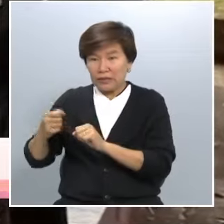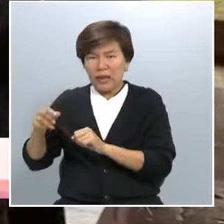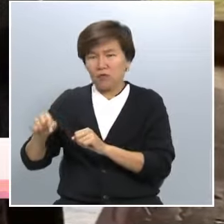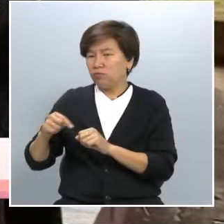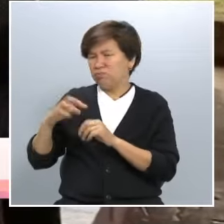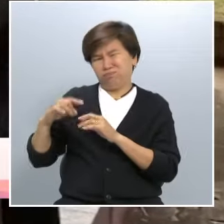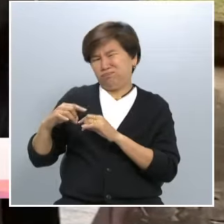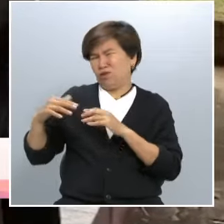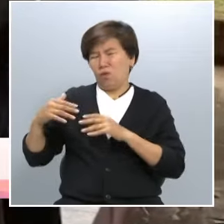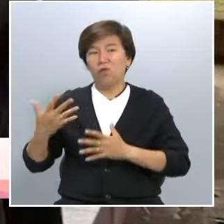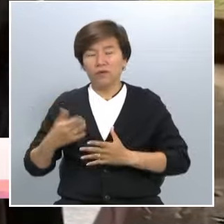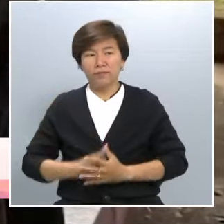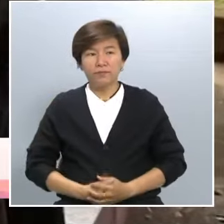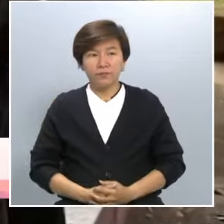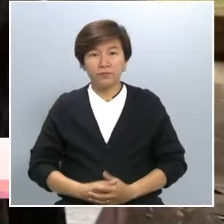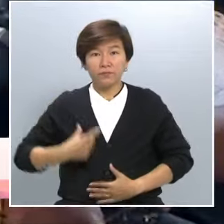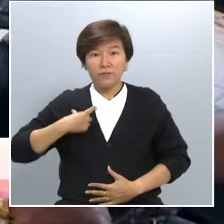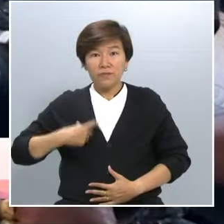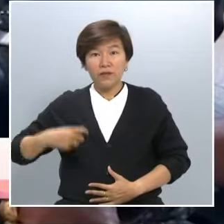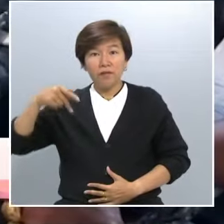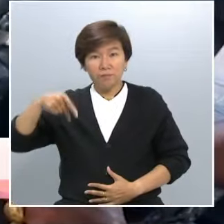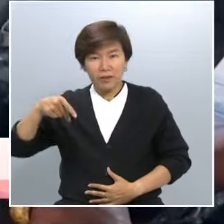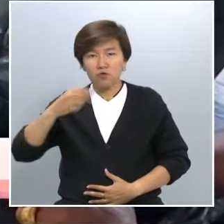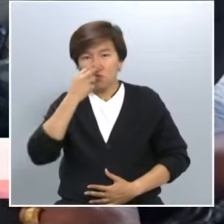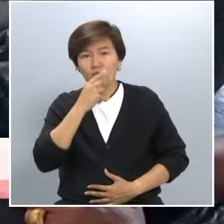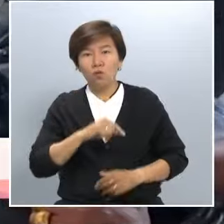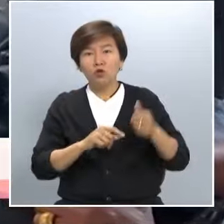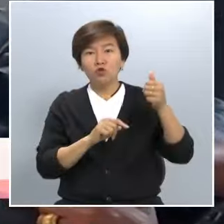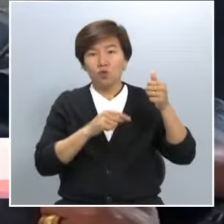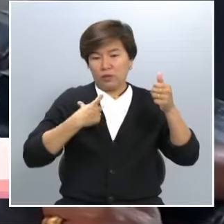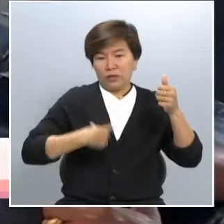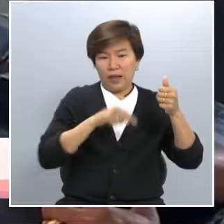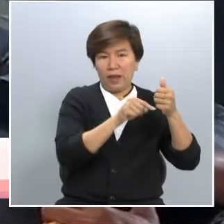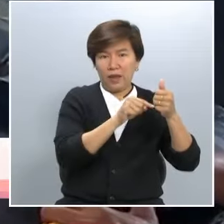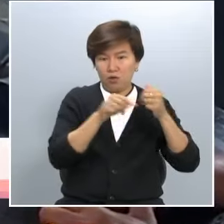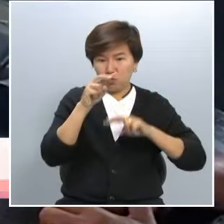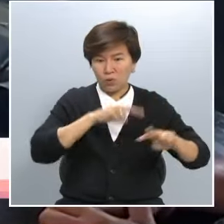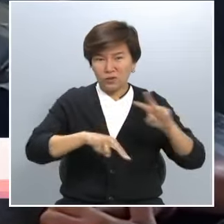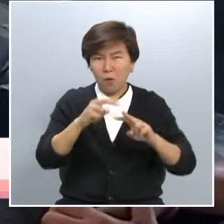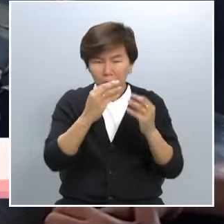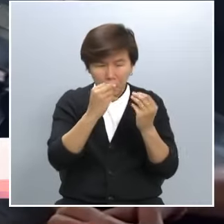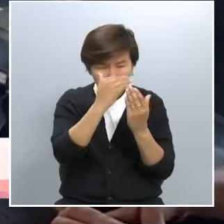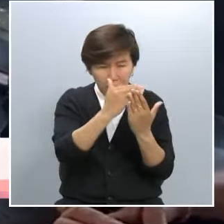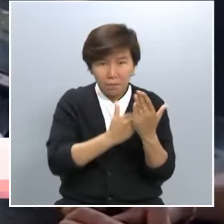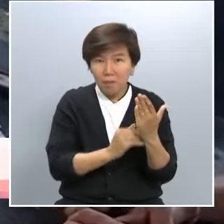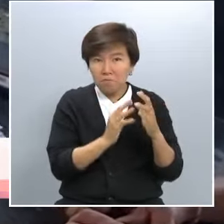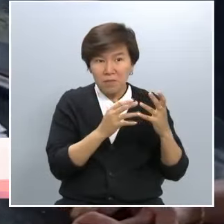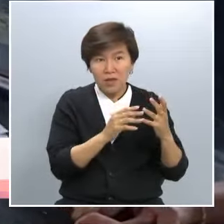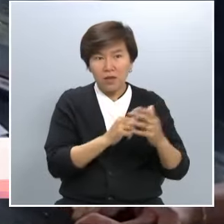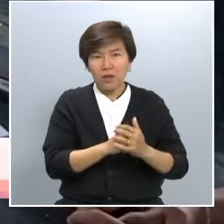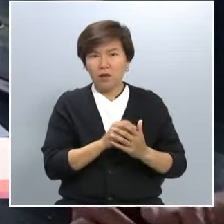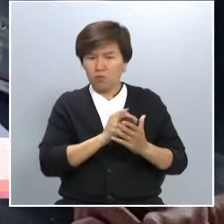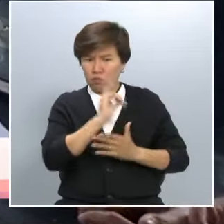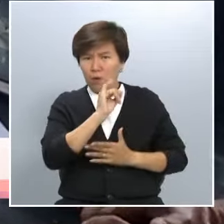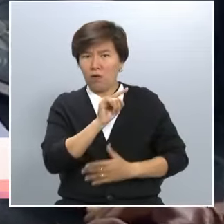คะบอกว่าถ้าเป็นความประมาทของทนายความโจทก์ที่ไม่มีการตรวจสอบให้ละเอียดก่อนว่าลูกหนี้คนนี้เป็นลูกหนี้ของตนไหมก็